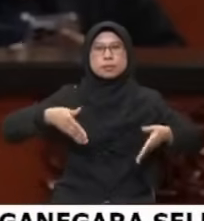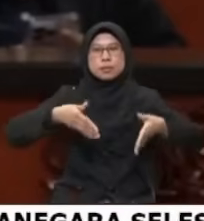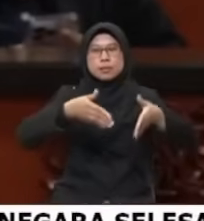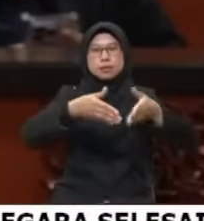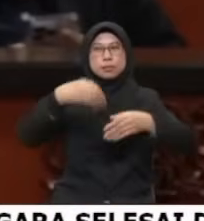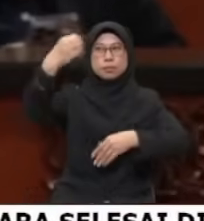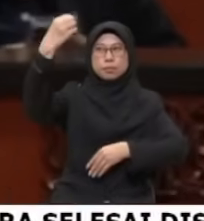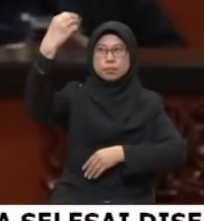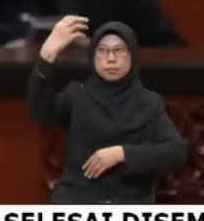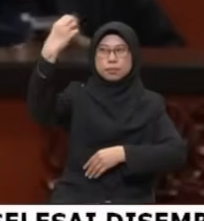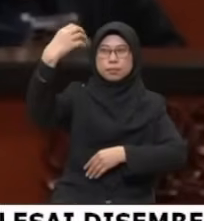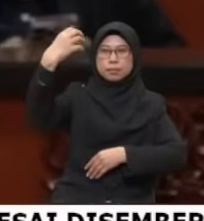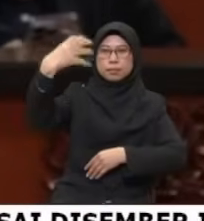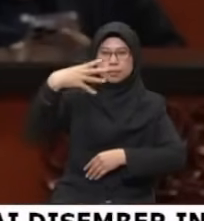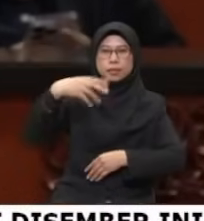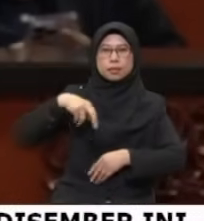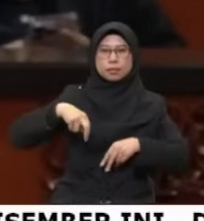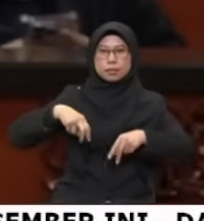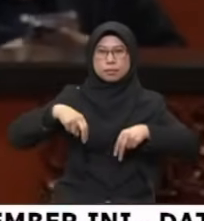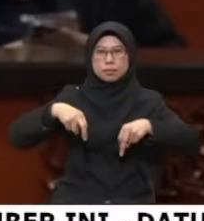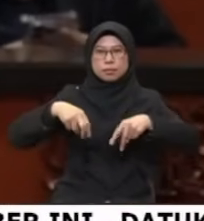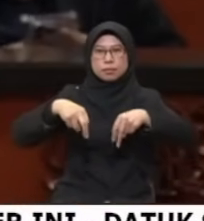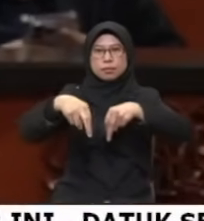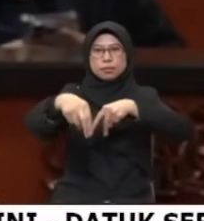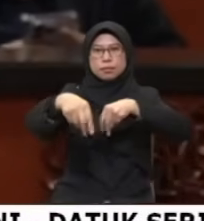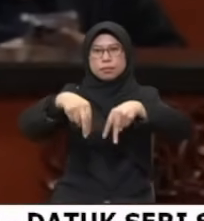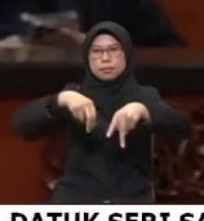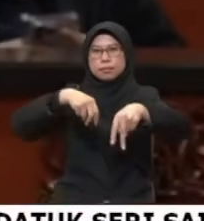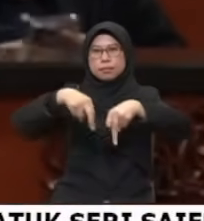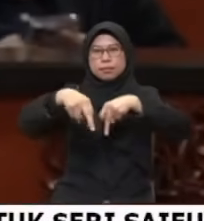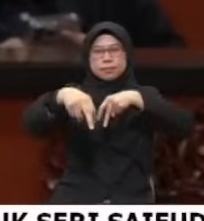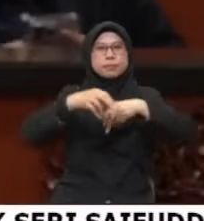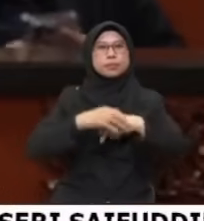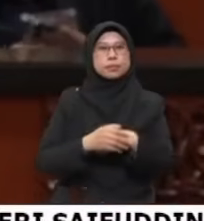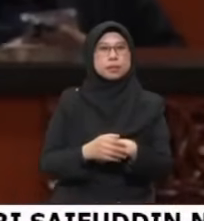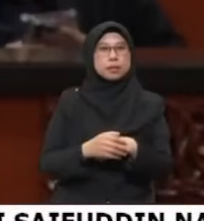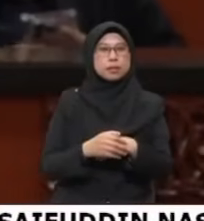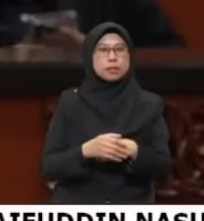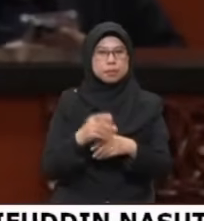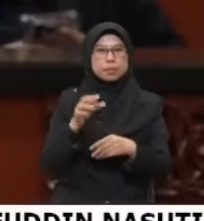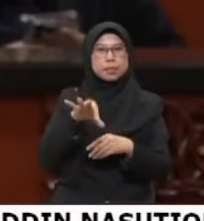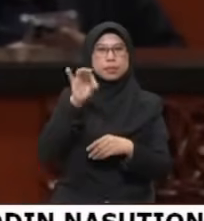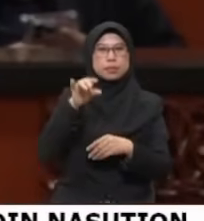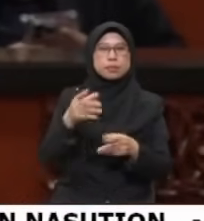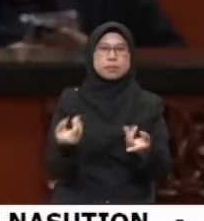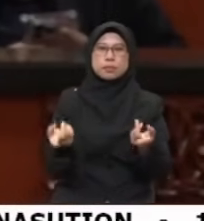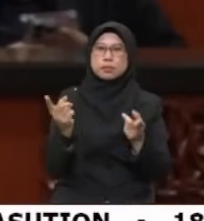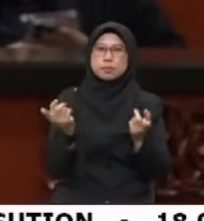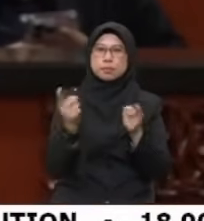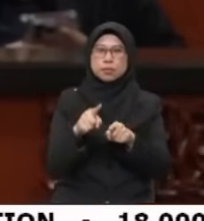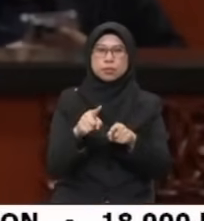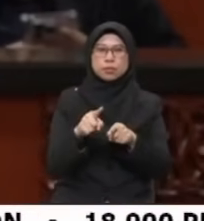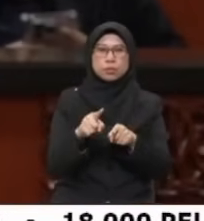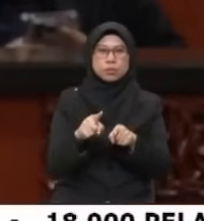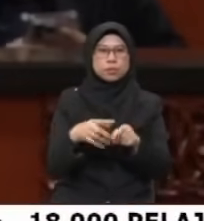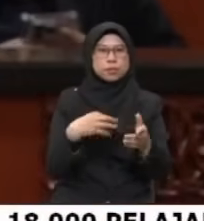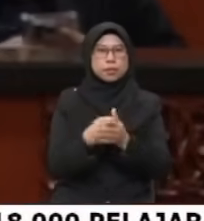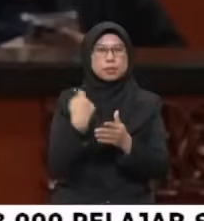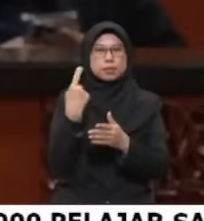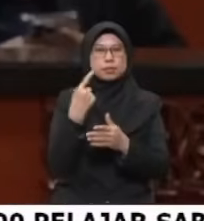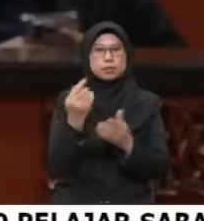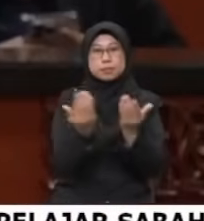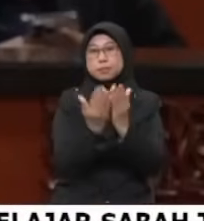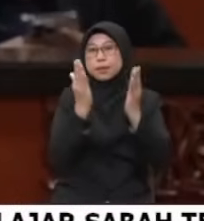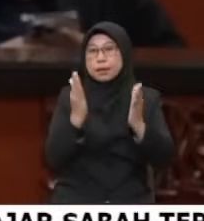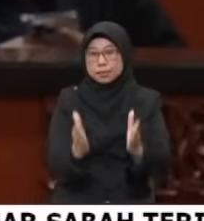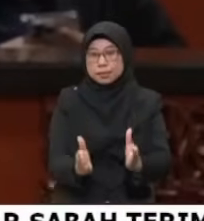berlampu isyarat pada lokasi yang dikenal pasti bahaya dan kerap berlaku kemalangan terutama pada pelajar-pelajar sekolah jadi